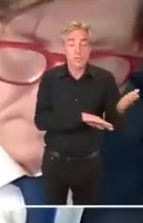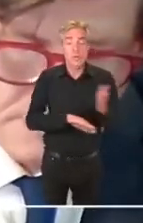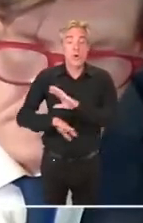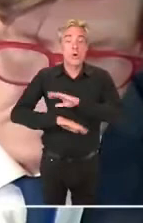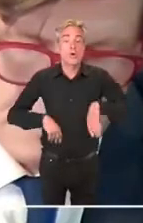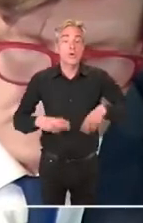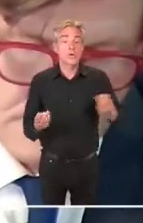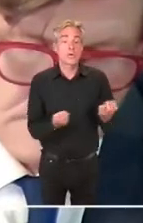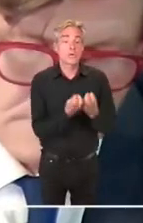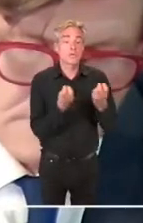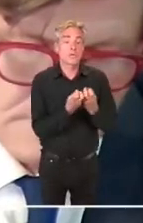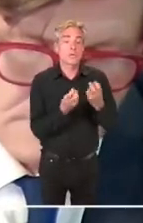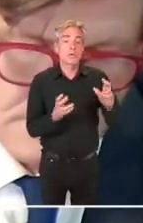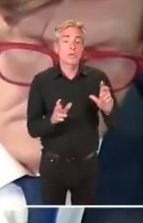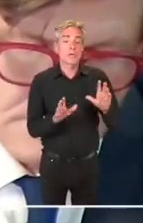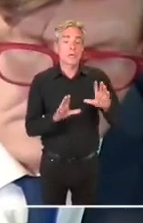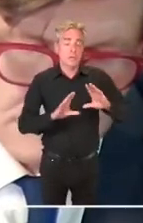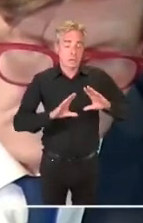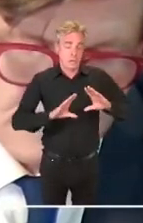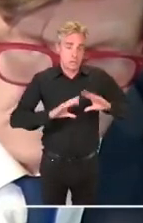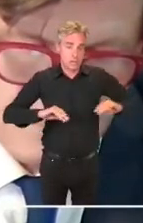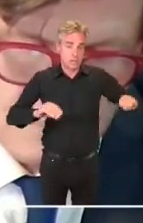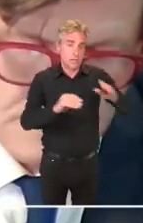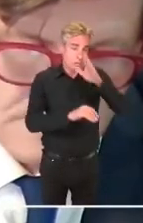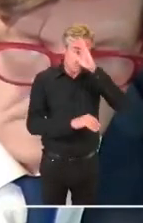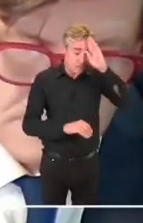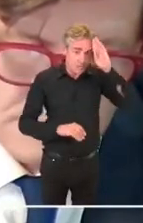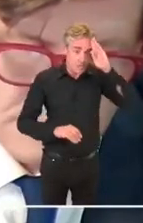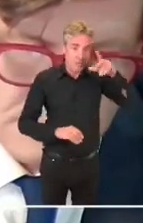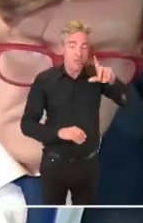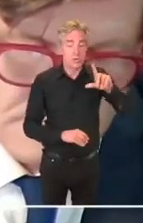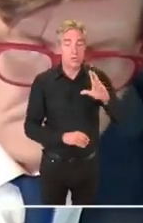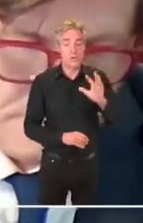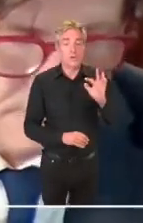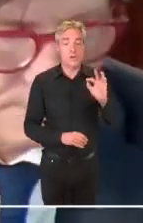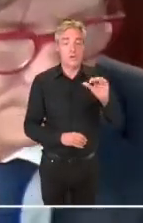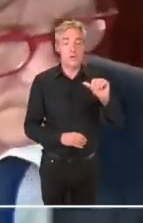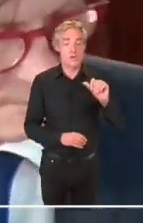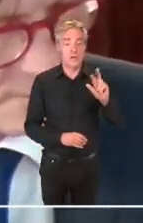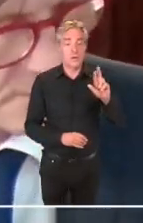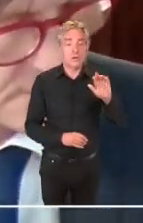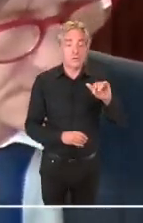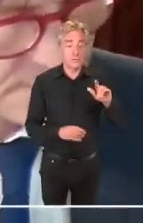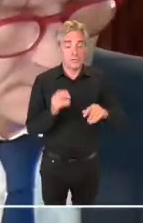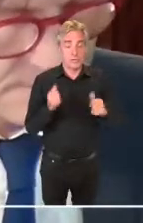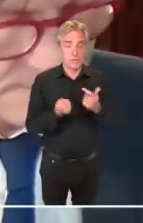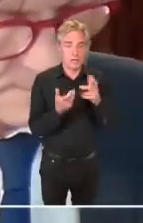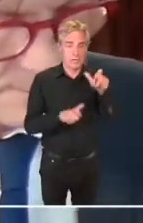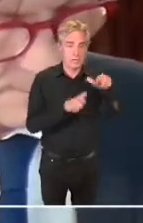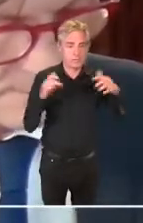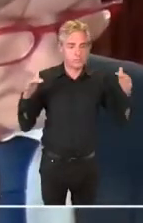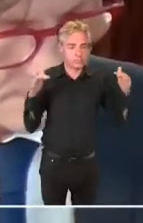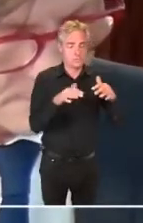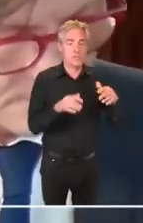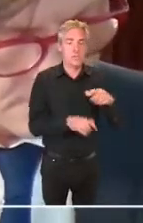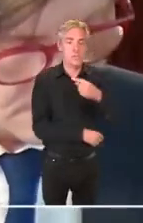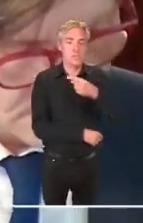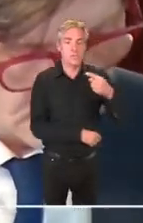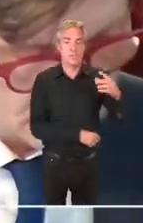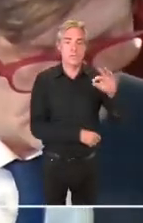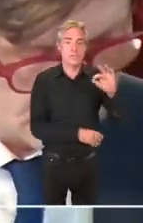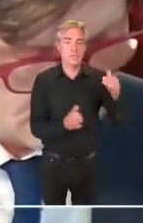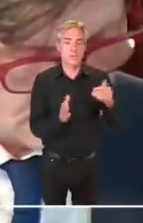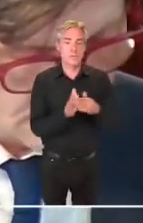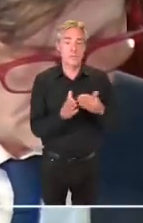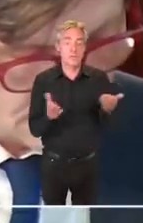espace polyvalent Lucien Faure, espace polyvalent, pour que justement on soit nombreux à pouvoir l'utiliser. C'est moins 50 000 sur